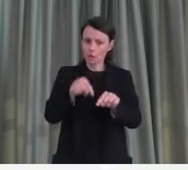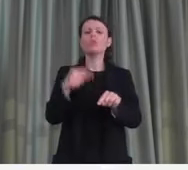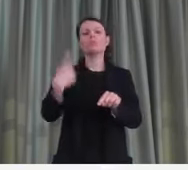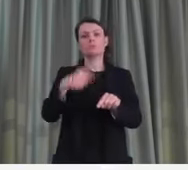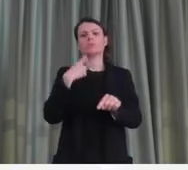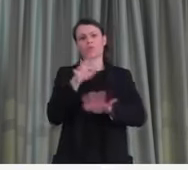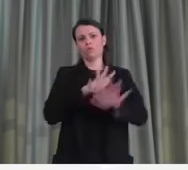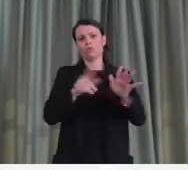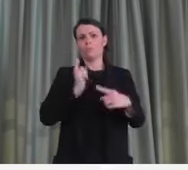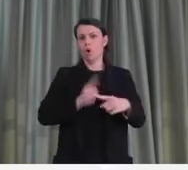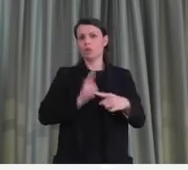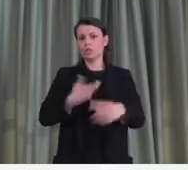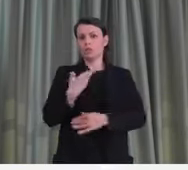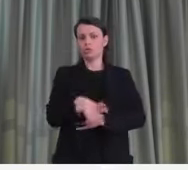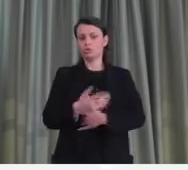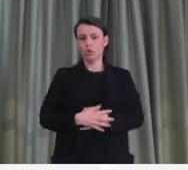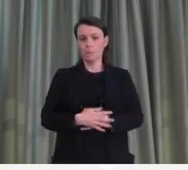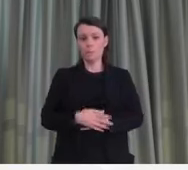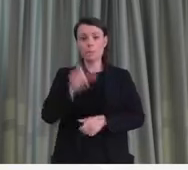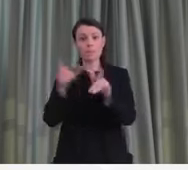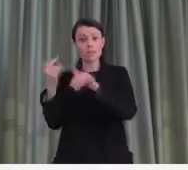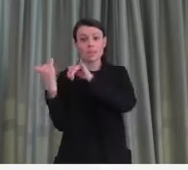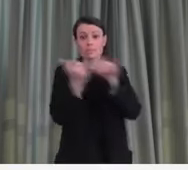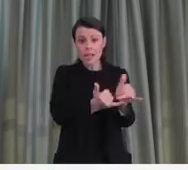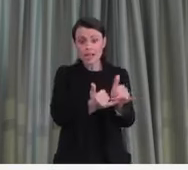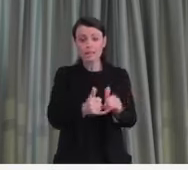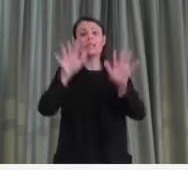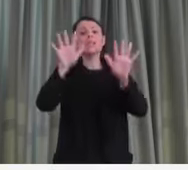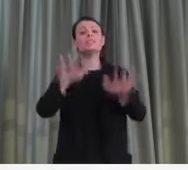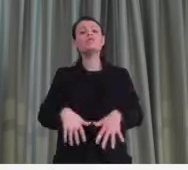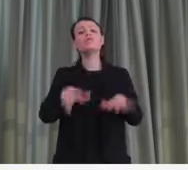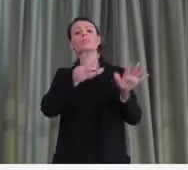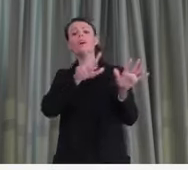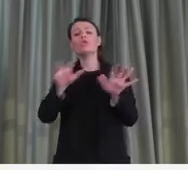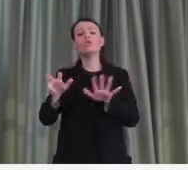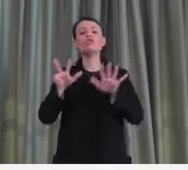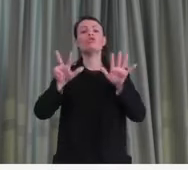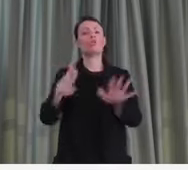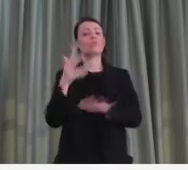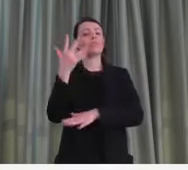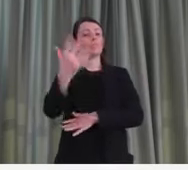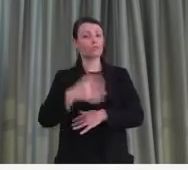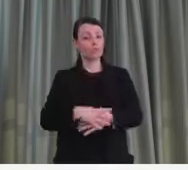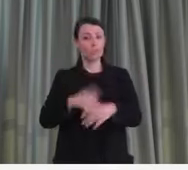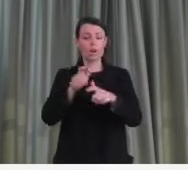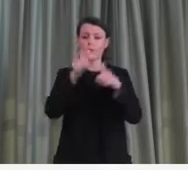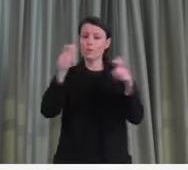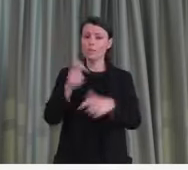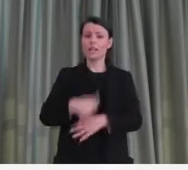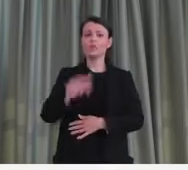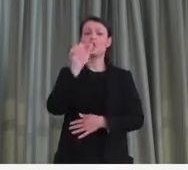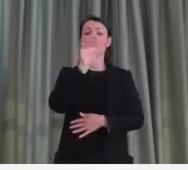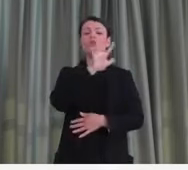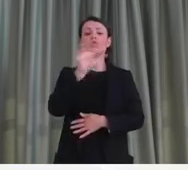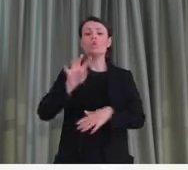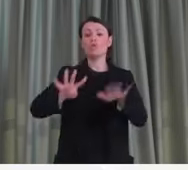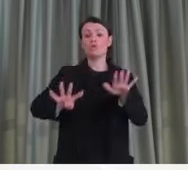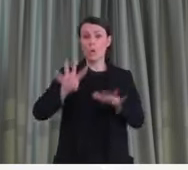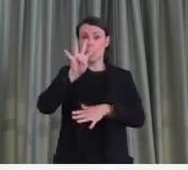il dimessi 10.885 più 548